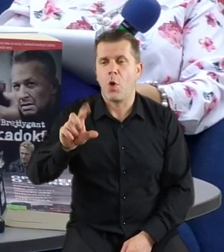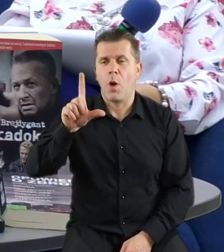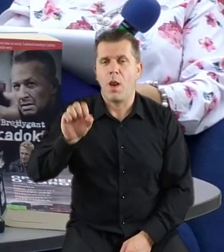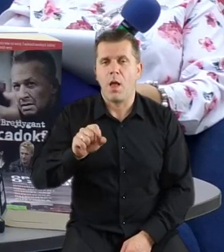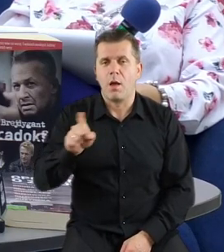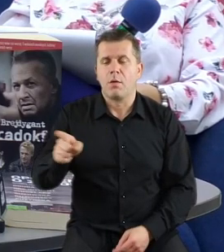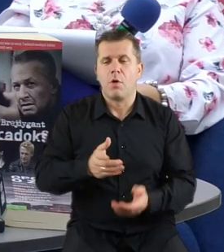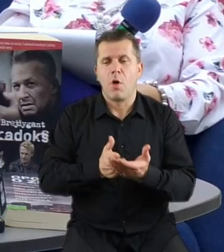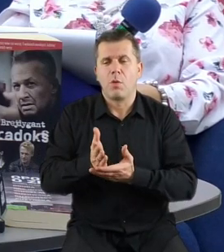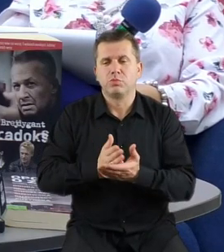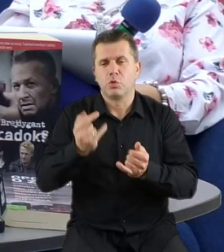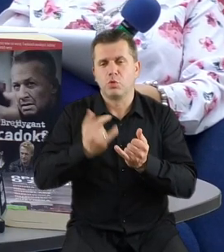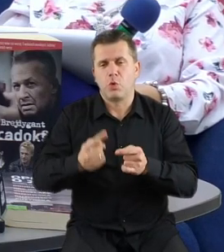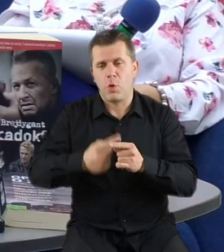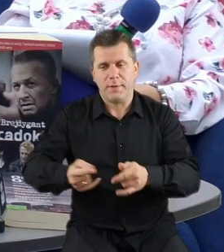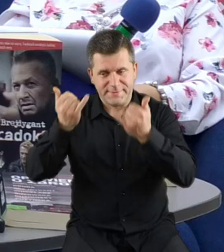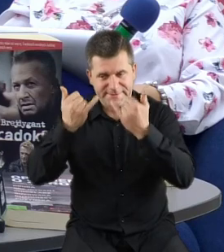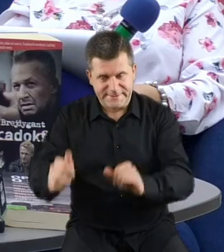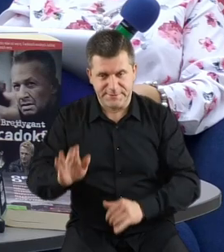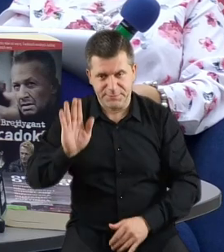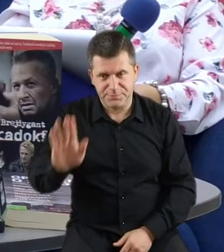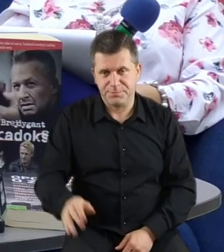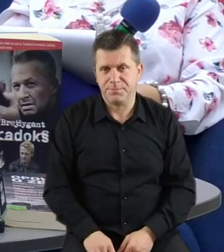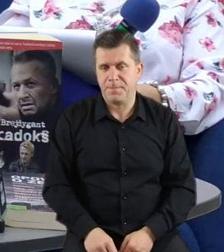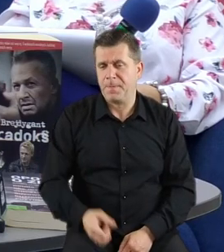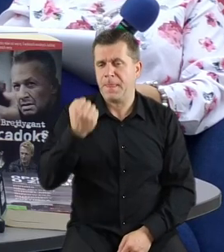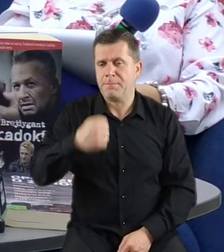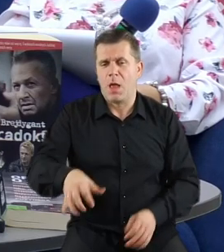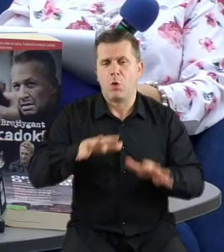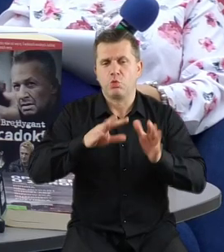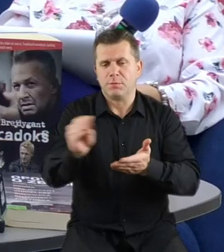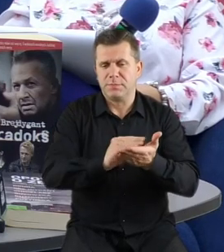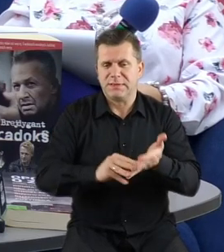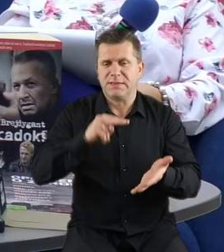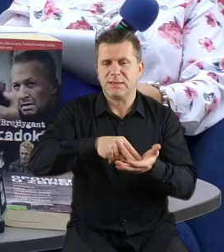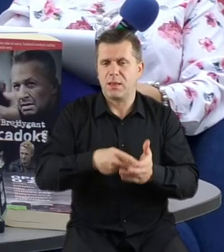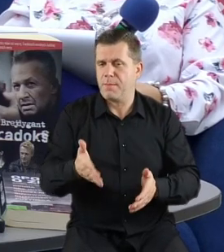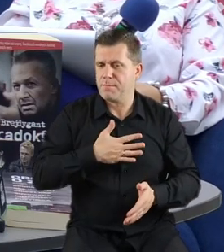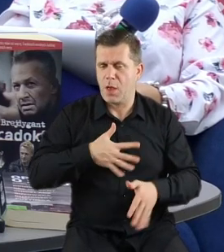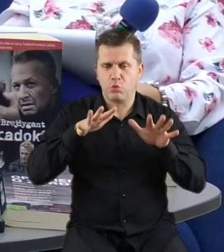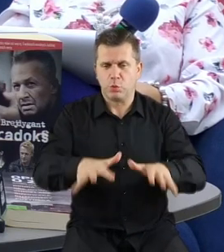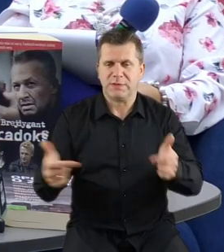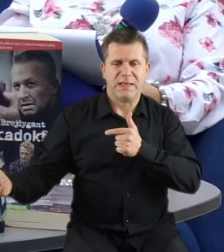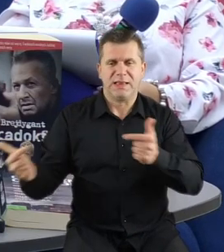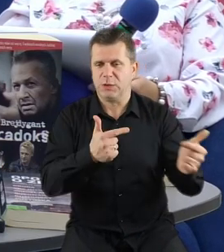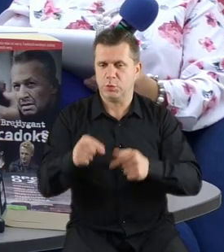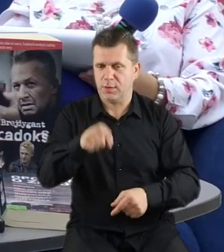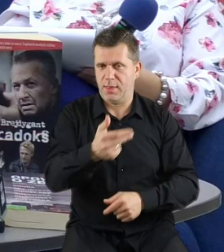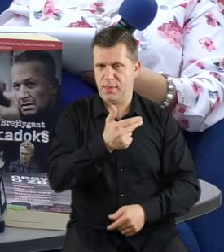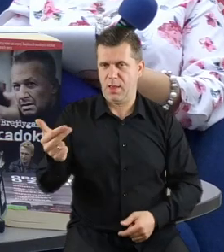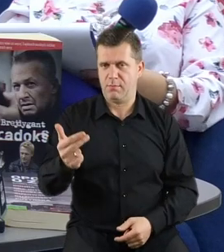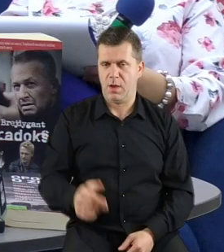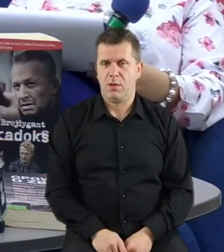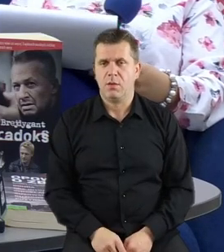Jola się obsługuje trochę innym porządkiem. To jest rzeczywiście bardzo dużo, zresztą pisząc scenariusz, żeśmy mieli bardzo dużo dyskusji na ten